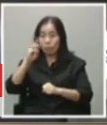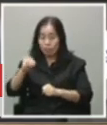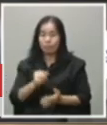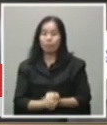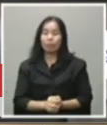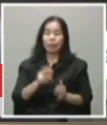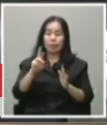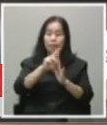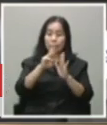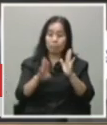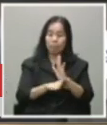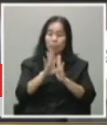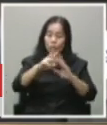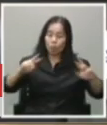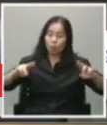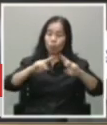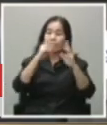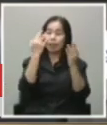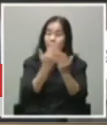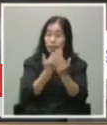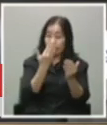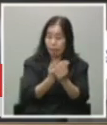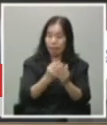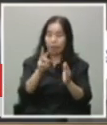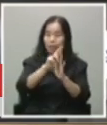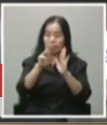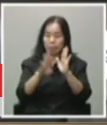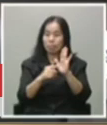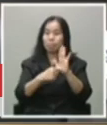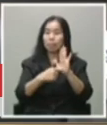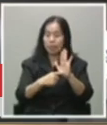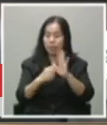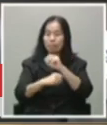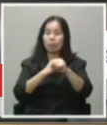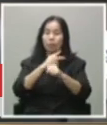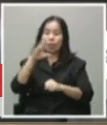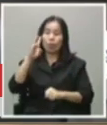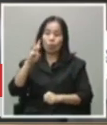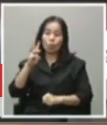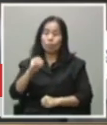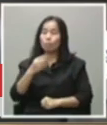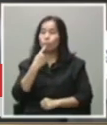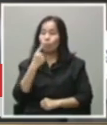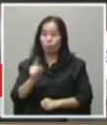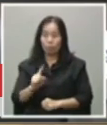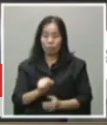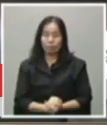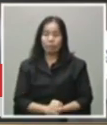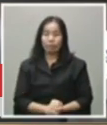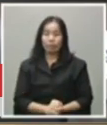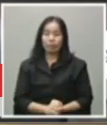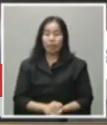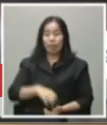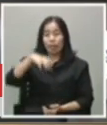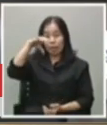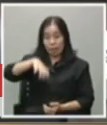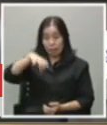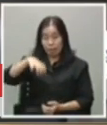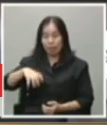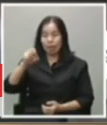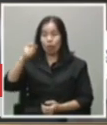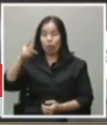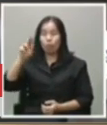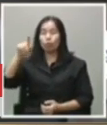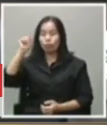การจัดซื้อจัดจ้างและระเบียบบริหารพัสดุภาครัฐ2560ทางสำนักงานสตม.เสนอให้หัว